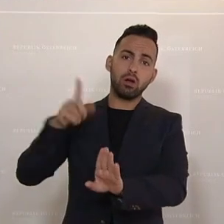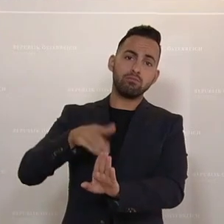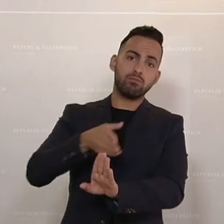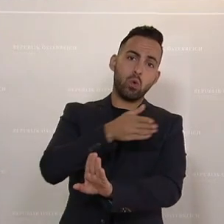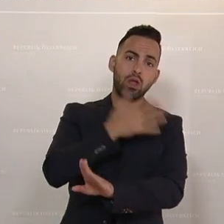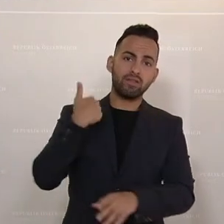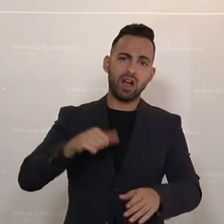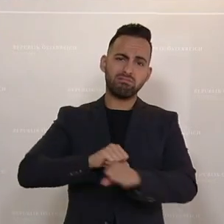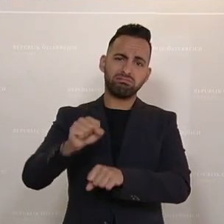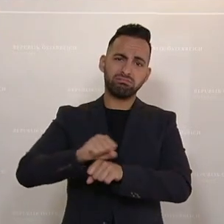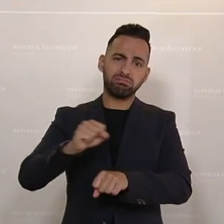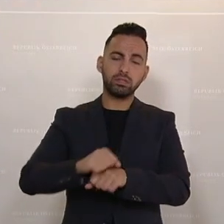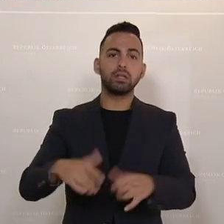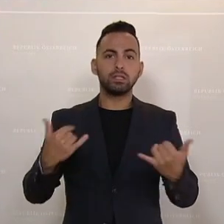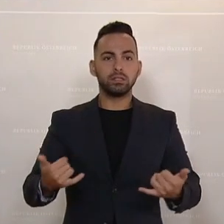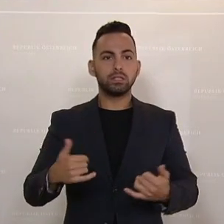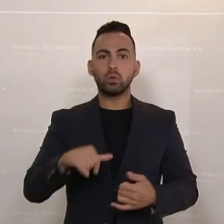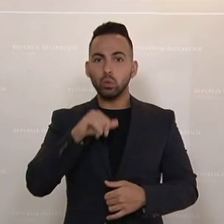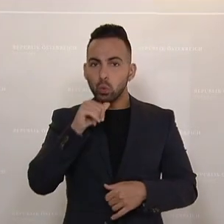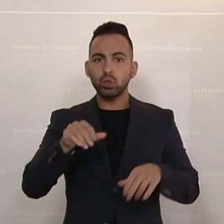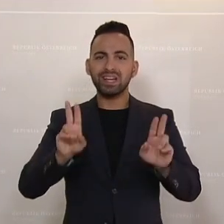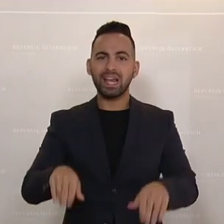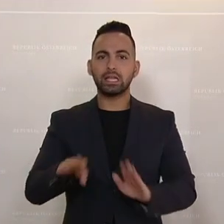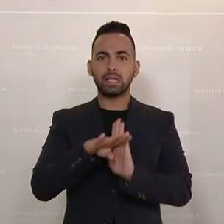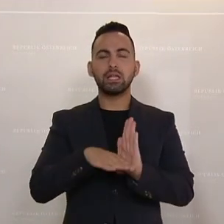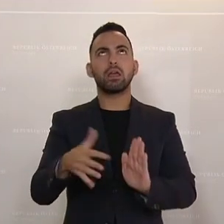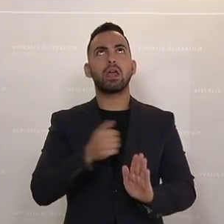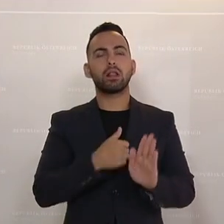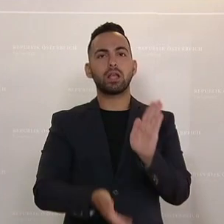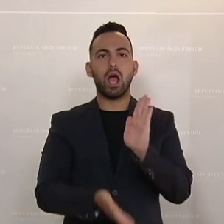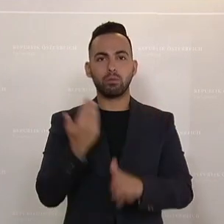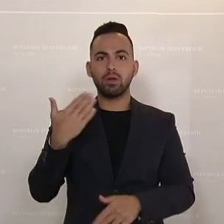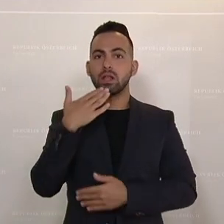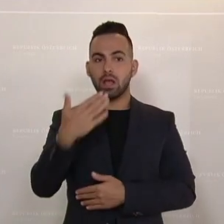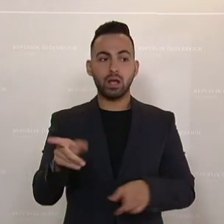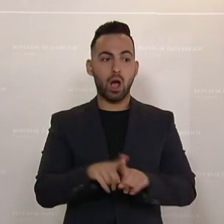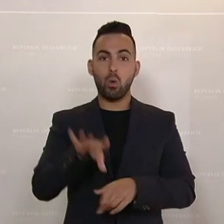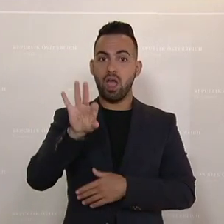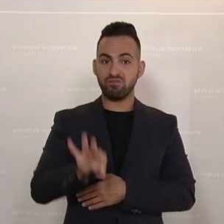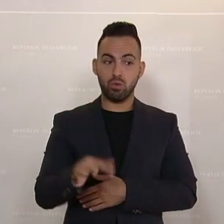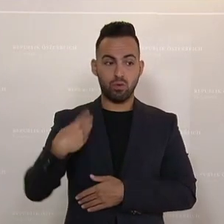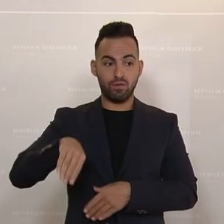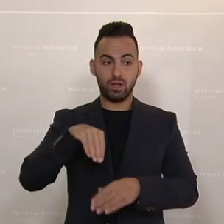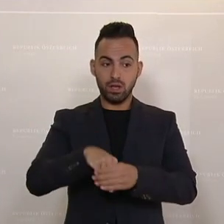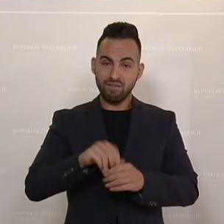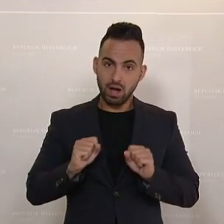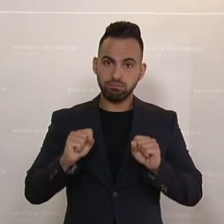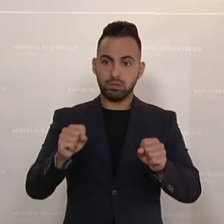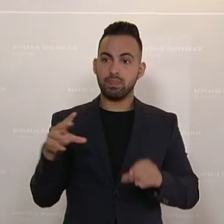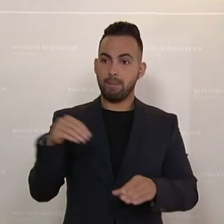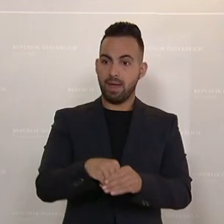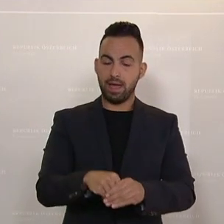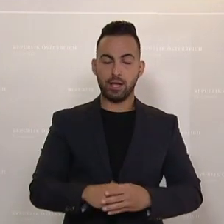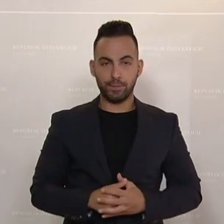Am Wort ist nun Gerhard Kaniak von der FPÖ. Dass das Grundrechtsgesetz abgeschafft wird, zu danken, und auch die Freiheitliche Partei hat ihren Teil dazu beigetragen.